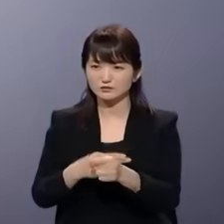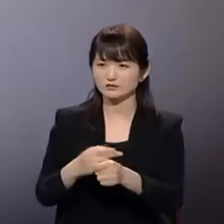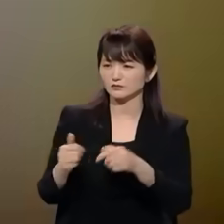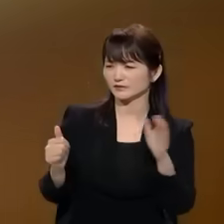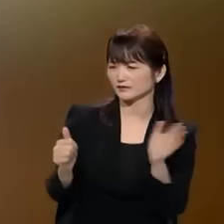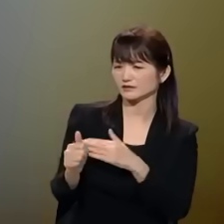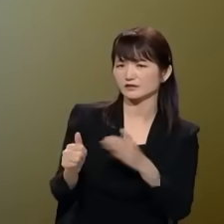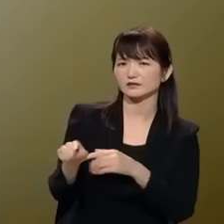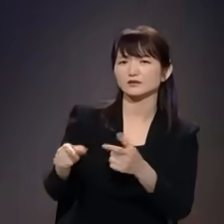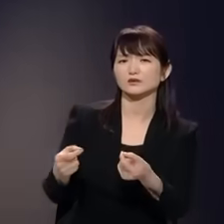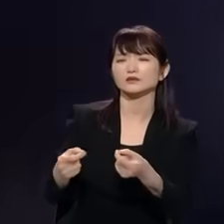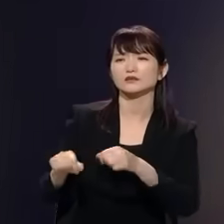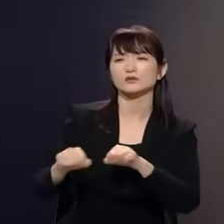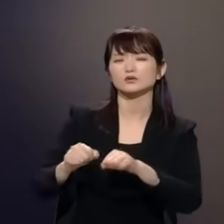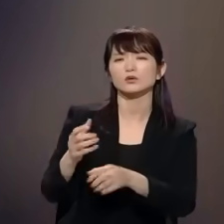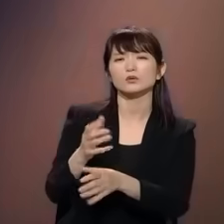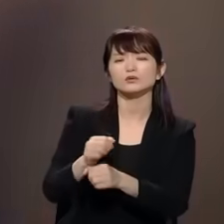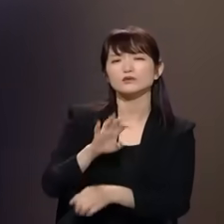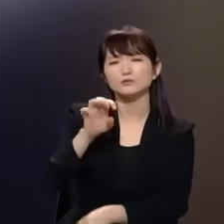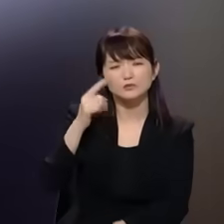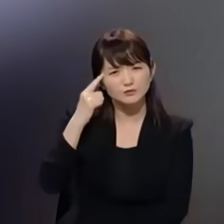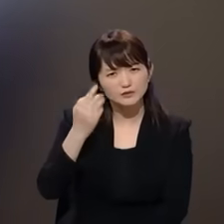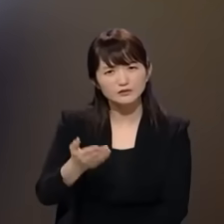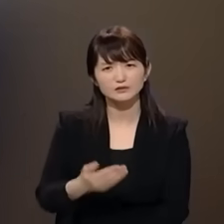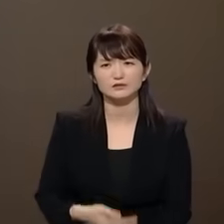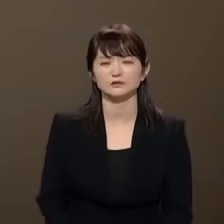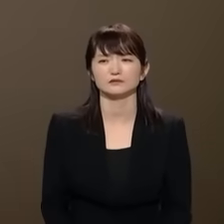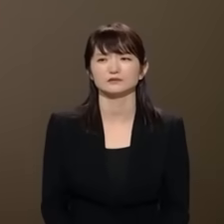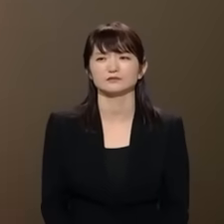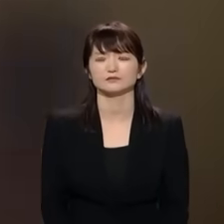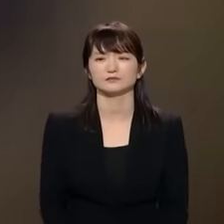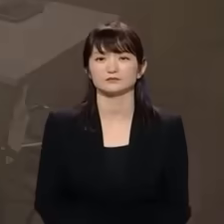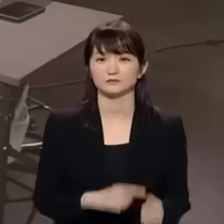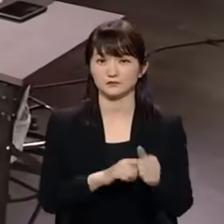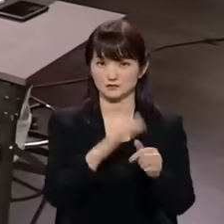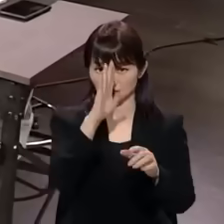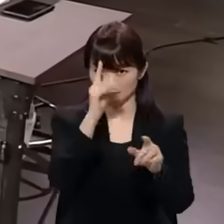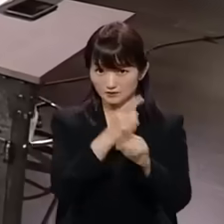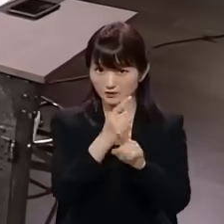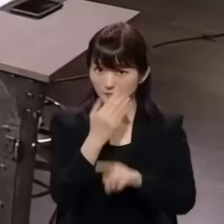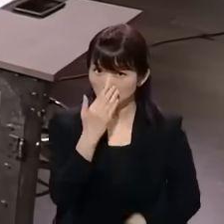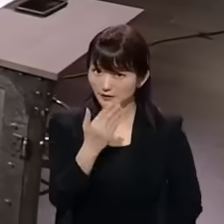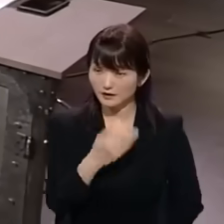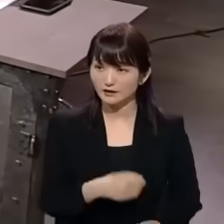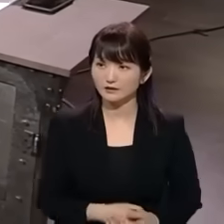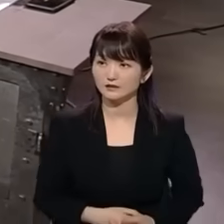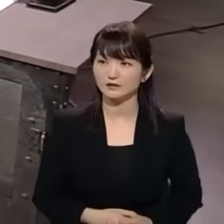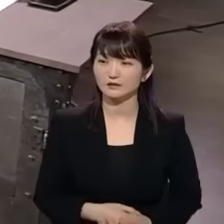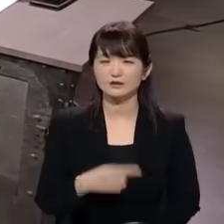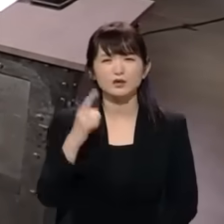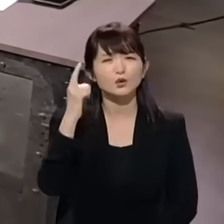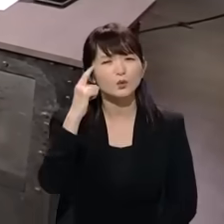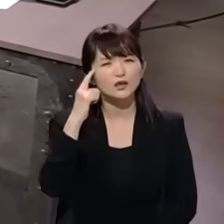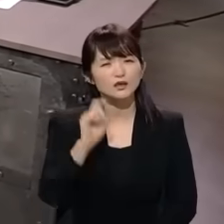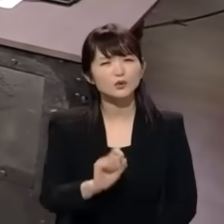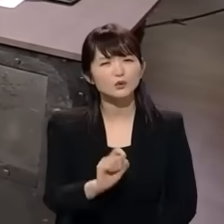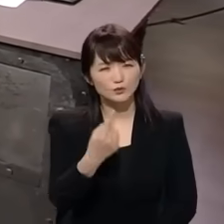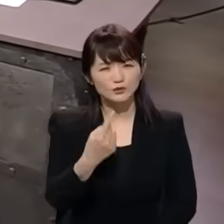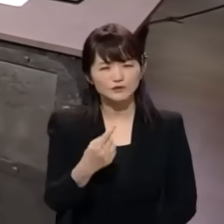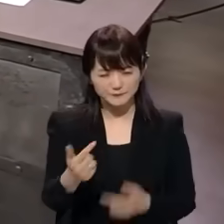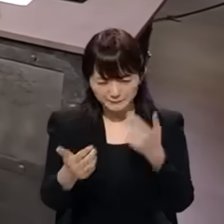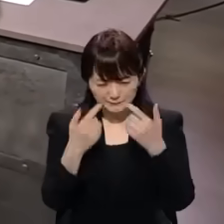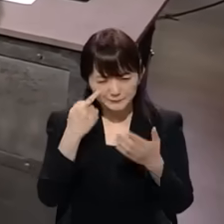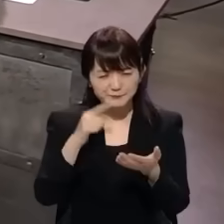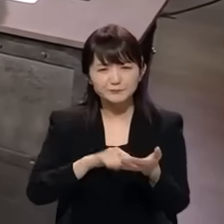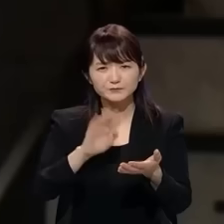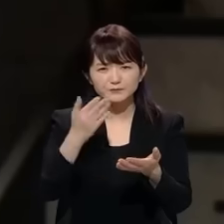생각이십니까? 자, 박 교수님 짧게요. 저 아이 치료 가능하죠? 저 아이의 왜 그런지 원인을 분명히 밝혀야 돼요.